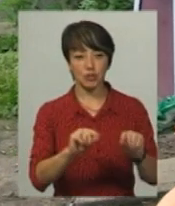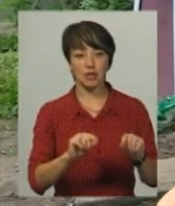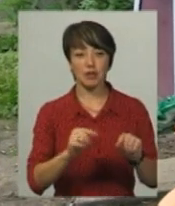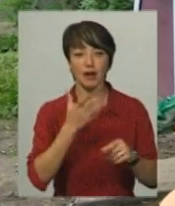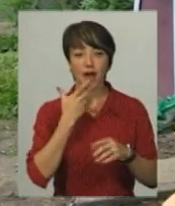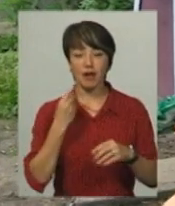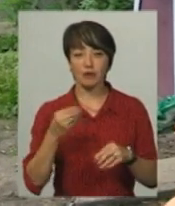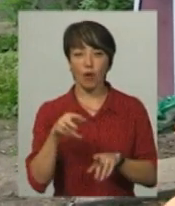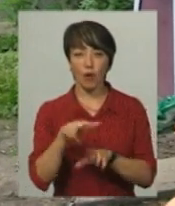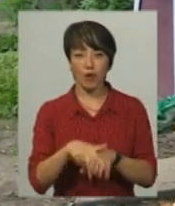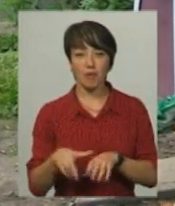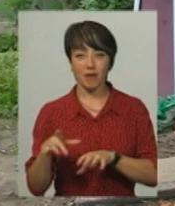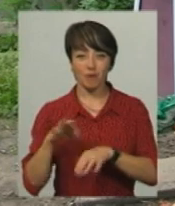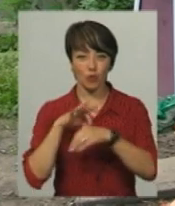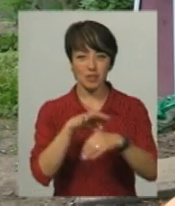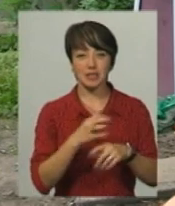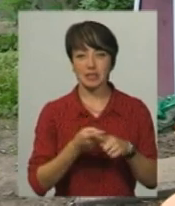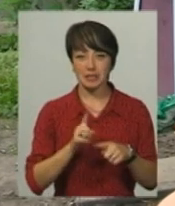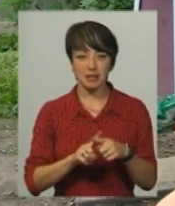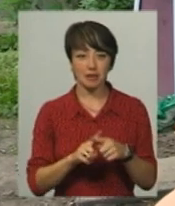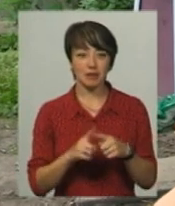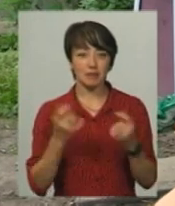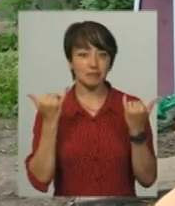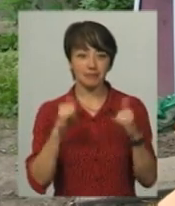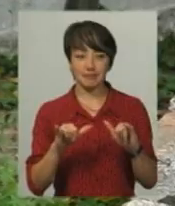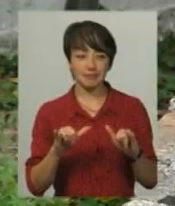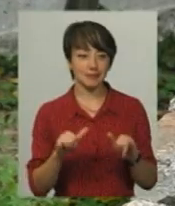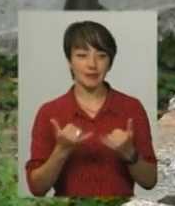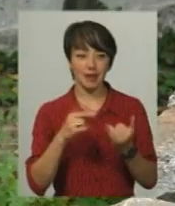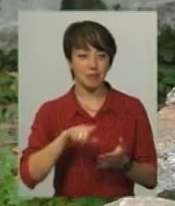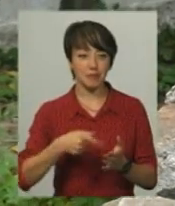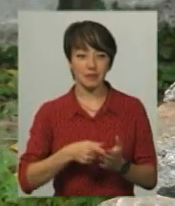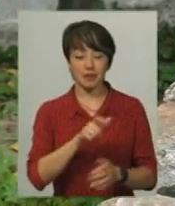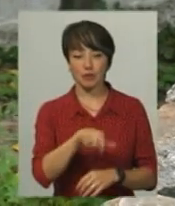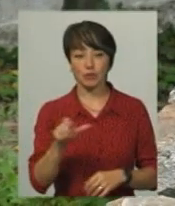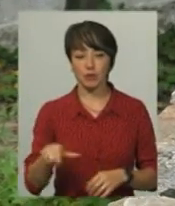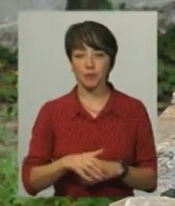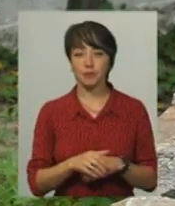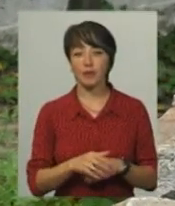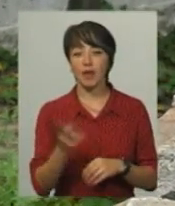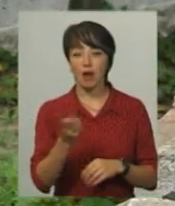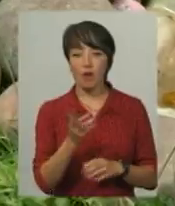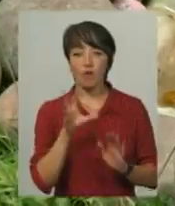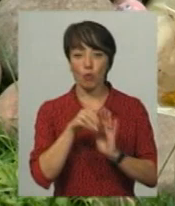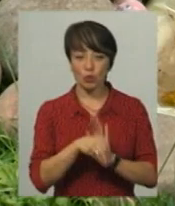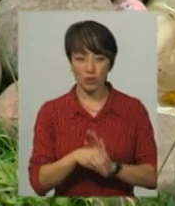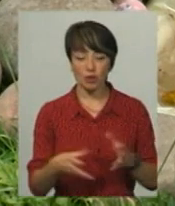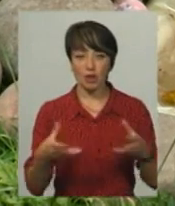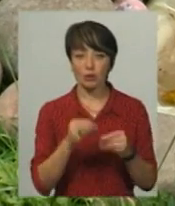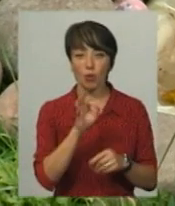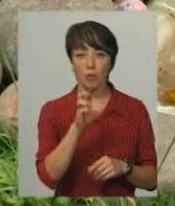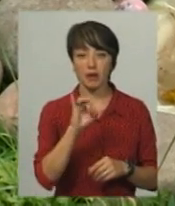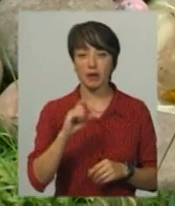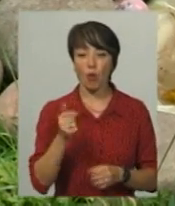вбирали гарно конями, возили їх. Це їм, де вони в городі, це побачать. Людмила і Володимир входили до кластеру оберіг, де кожен мав